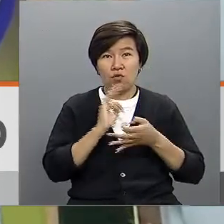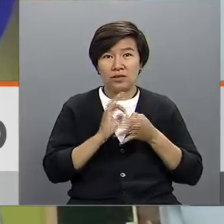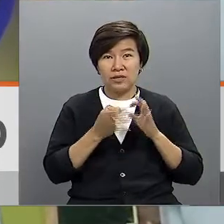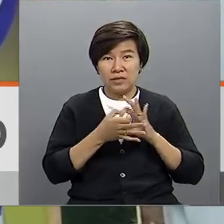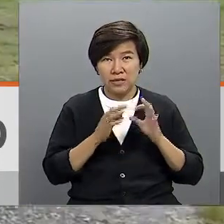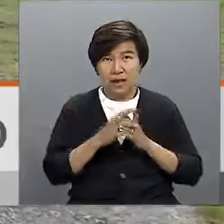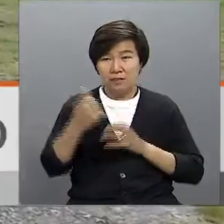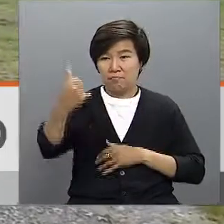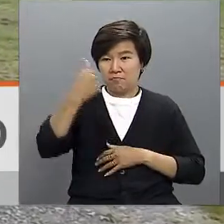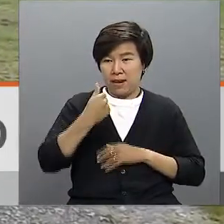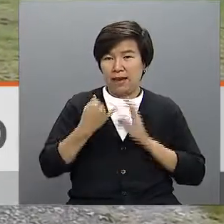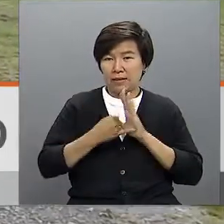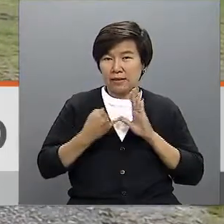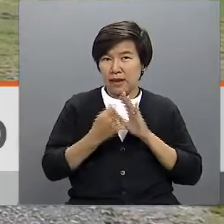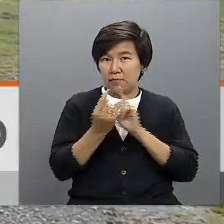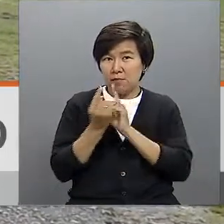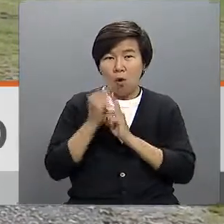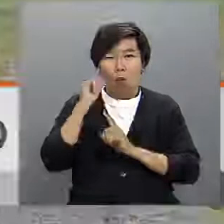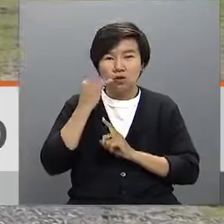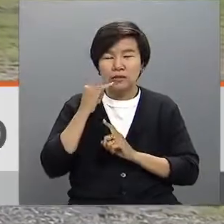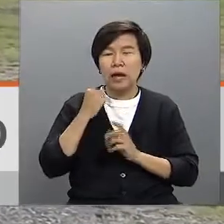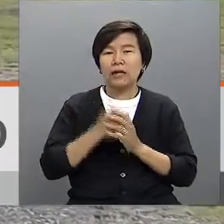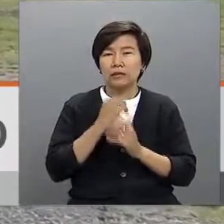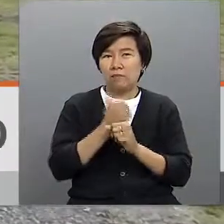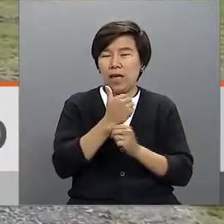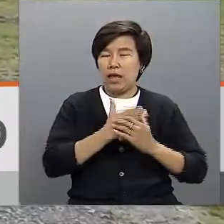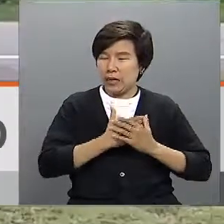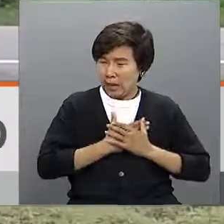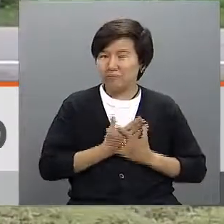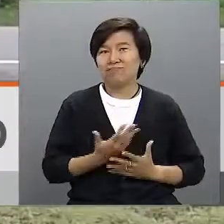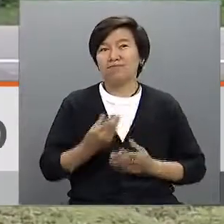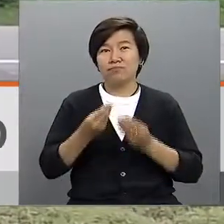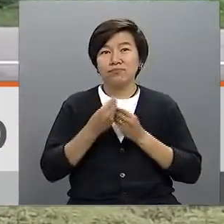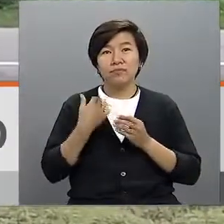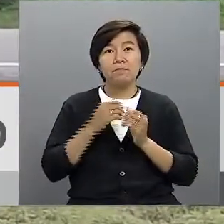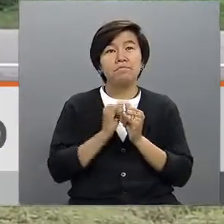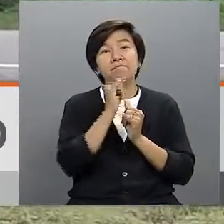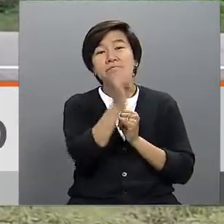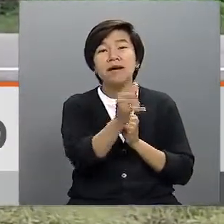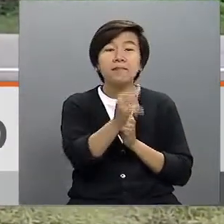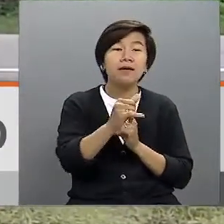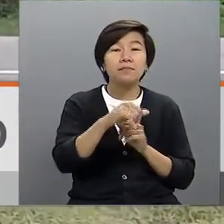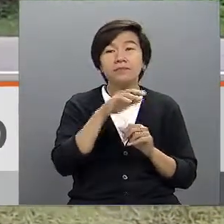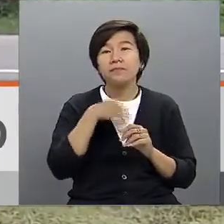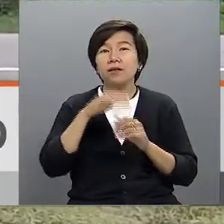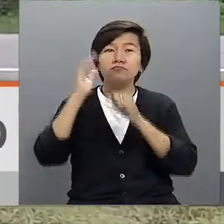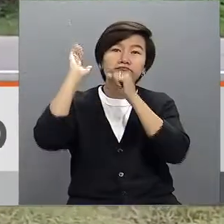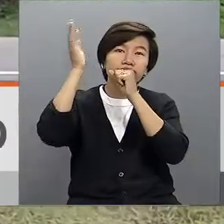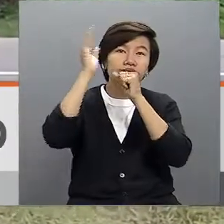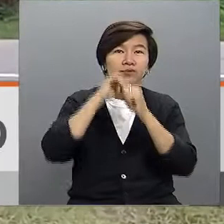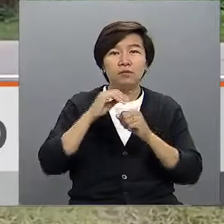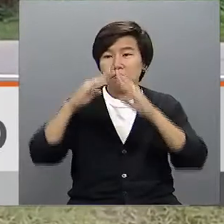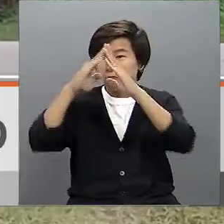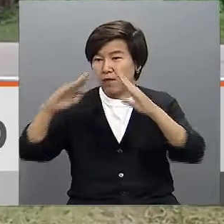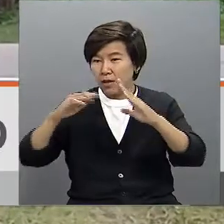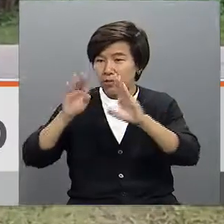ที่ได้รู้จักแล้วจะรักเองเร่งลงพื้นที่หาเสียงแนะนำตัวกับประชาชนใช้วิธีเดินเท้าเคาะประตูบ้านร้านค้าทุ